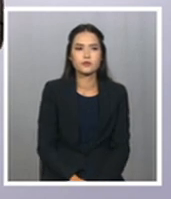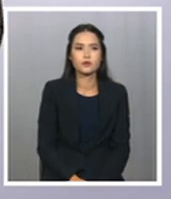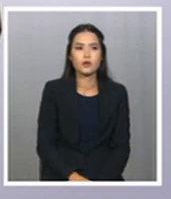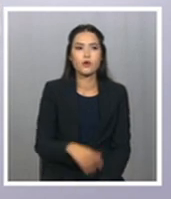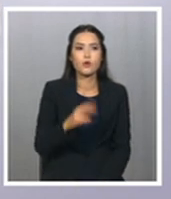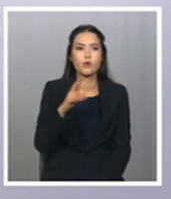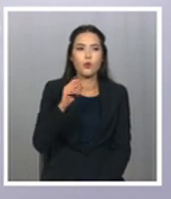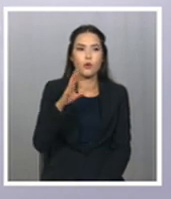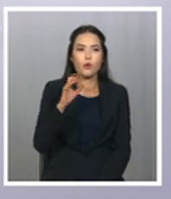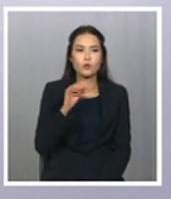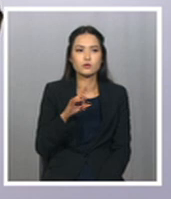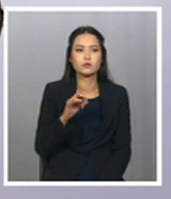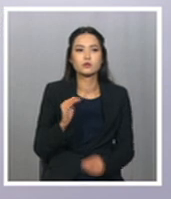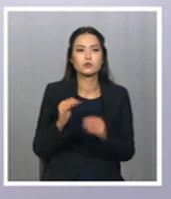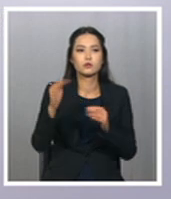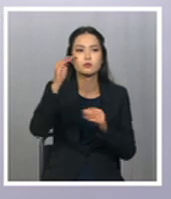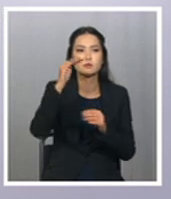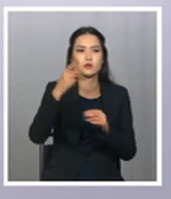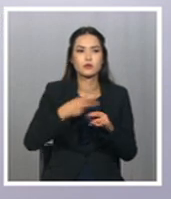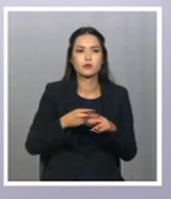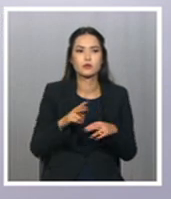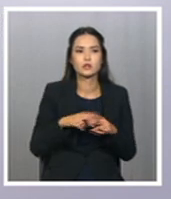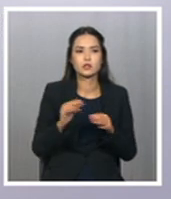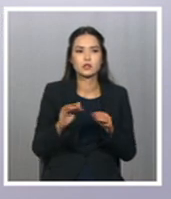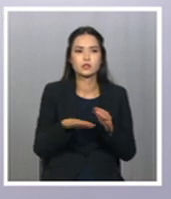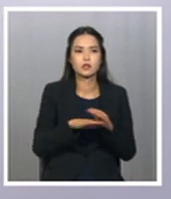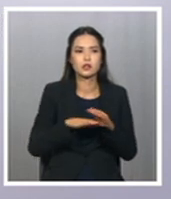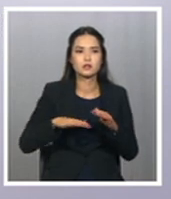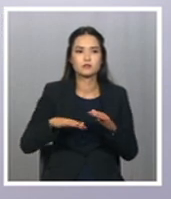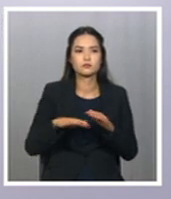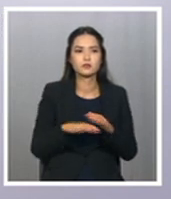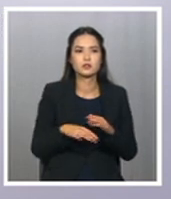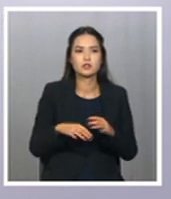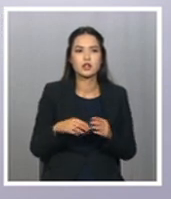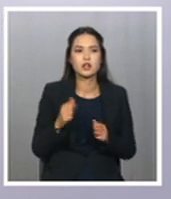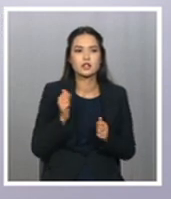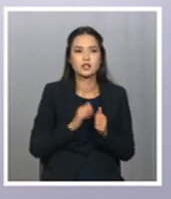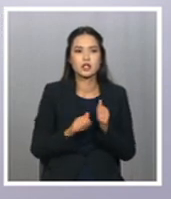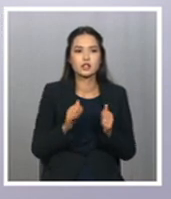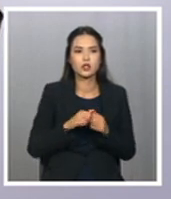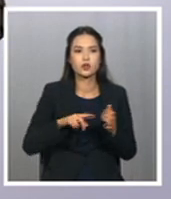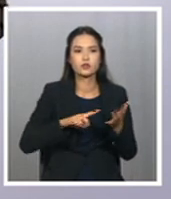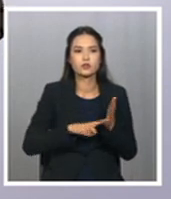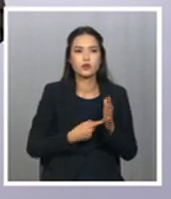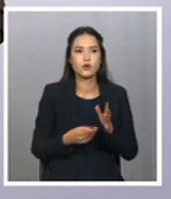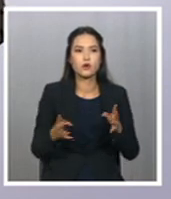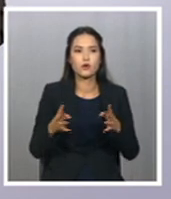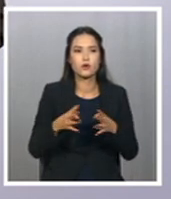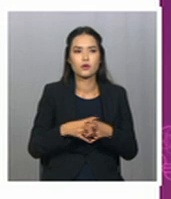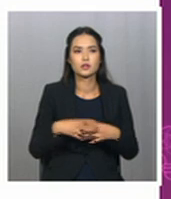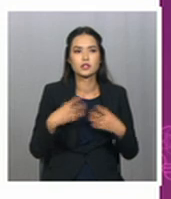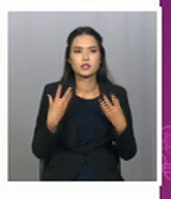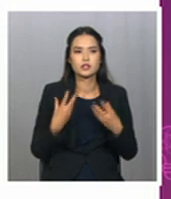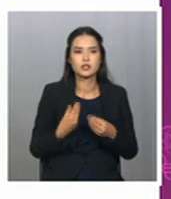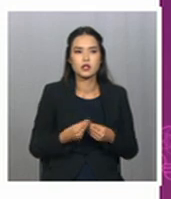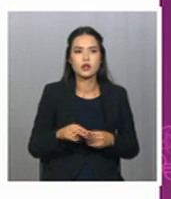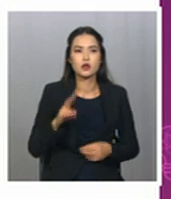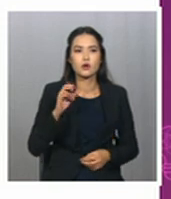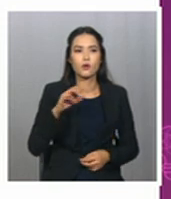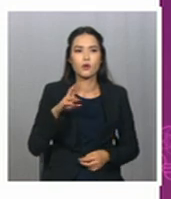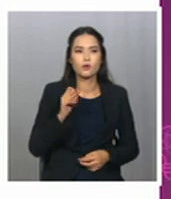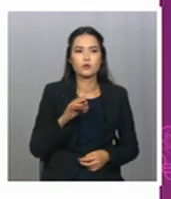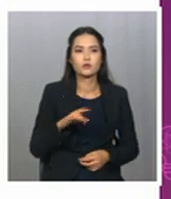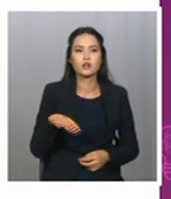Конус төбесі мен оның табанындағы шеңбердің кез келген нүктесін қосатын кесінді